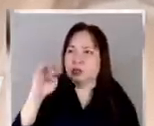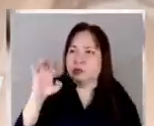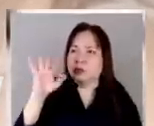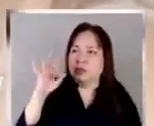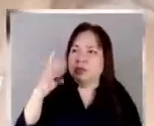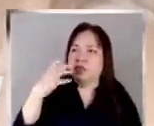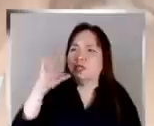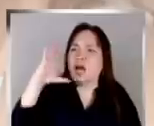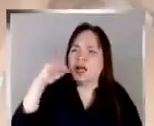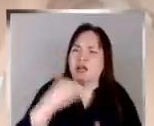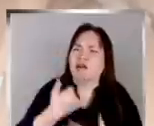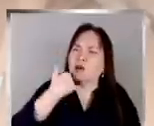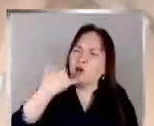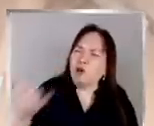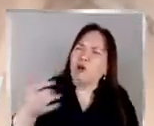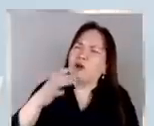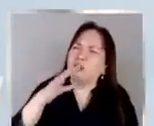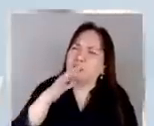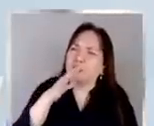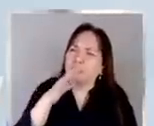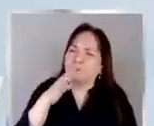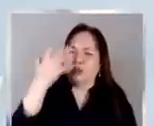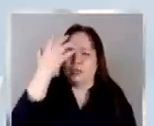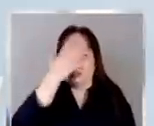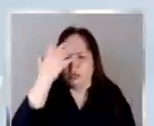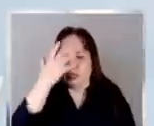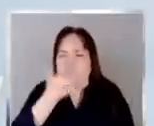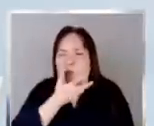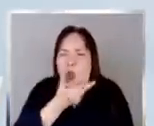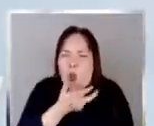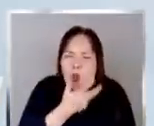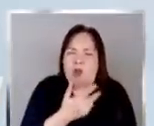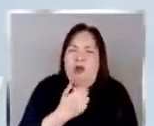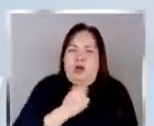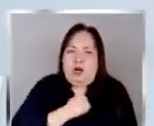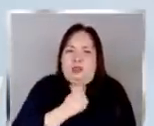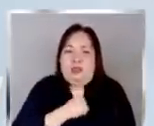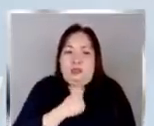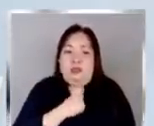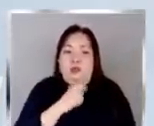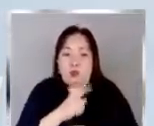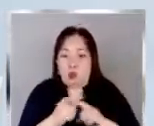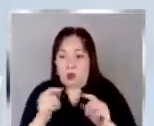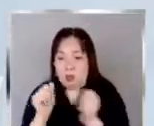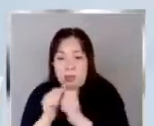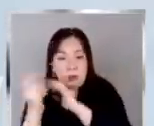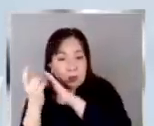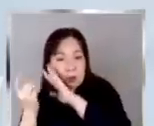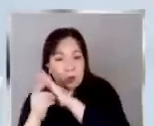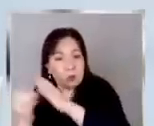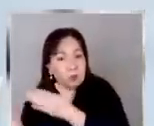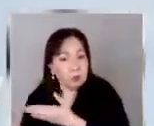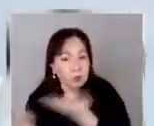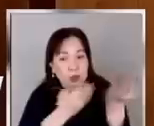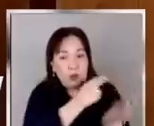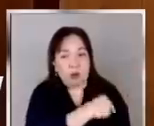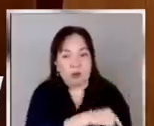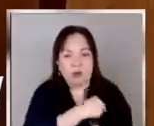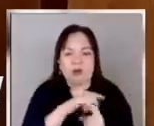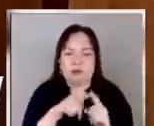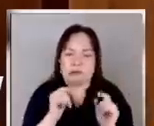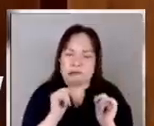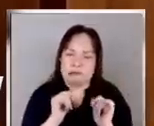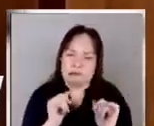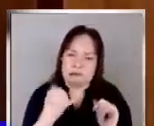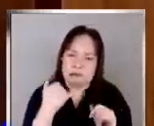nagsusuka at nahihirapan siyang huminga. Naisugod pa sa ospital ng mga kasamahan sa dorm si Ronel, pero namatay din. Minsay